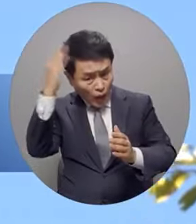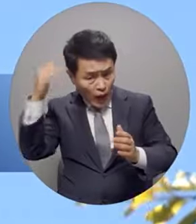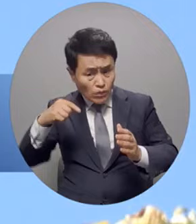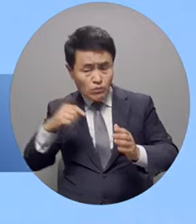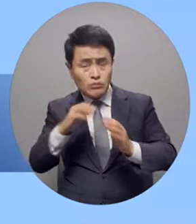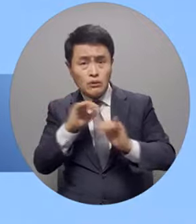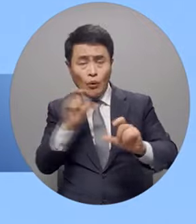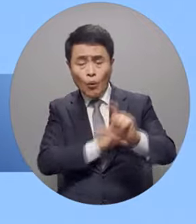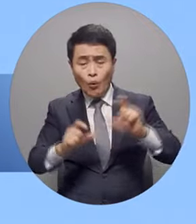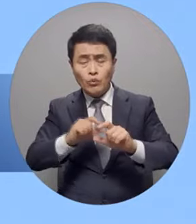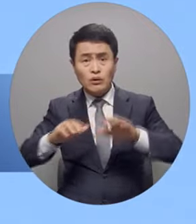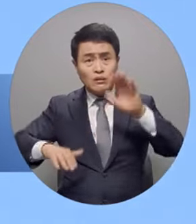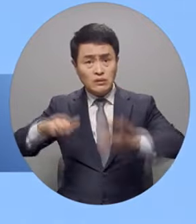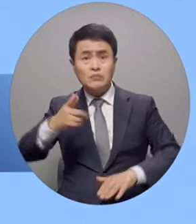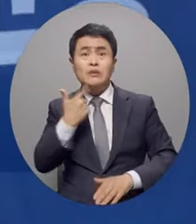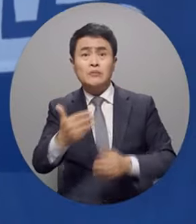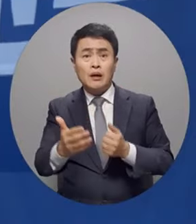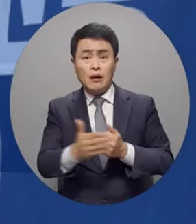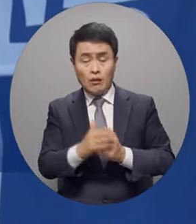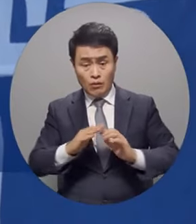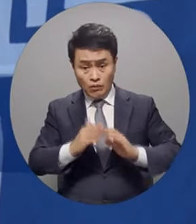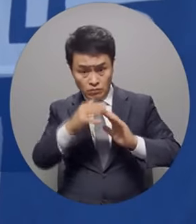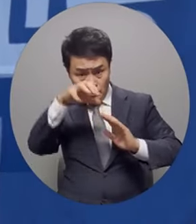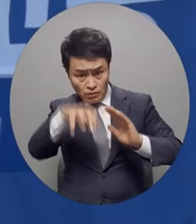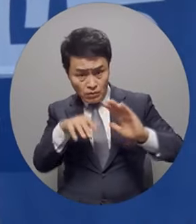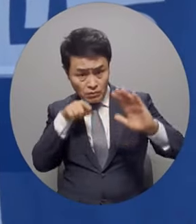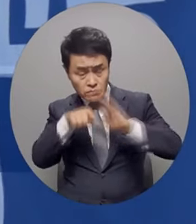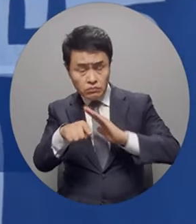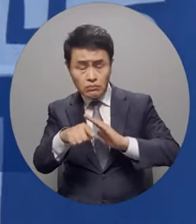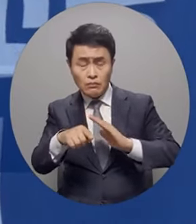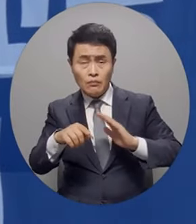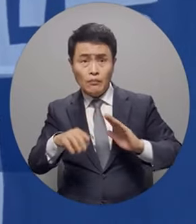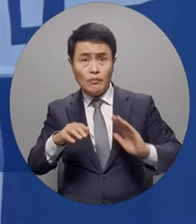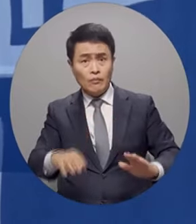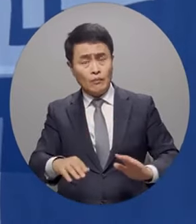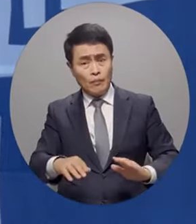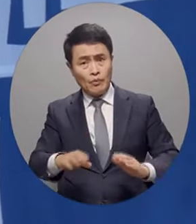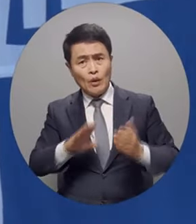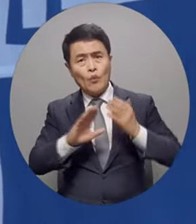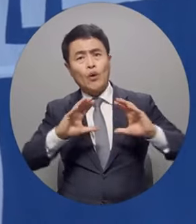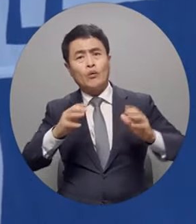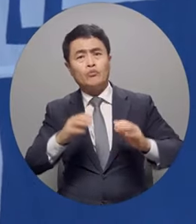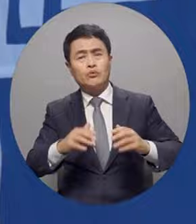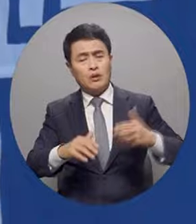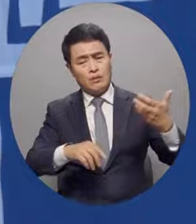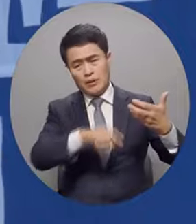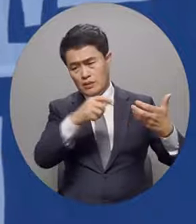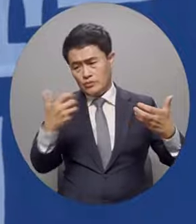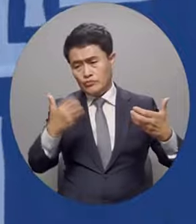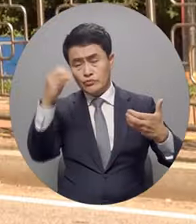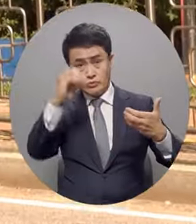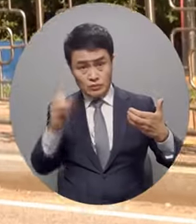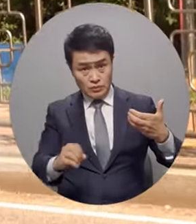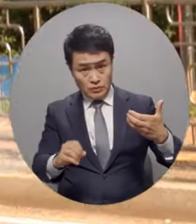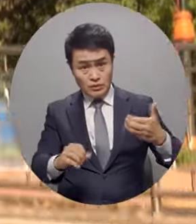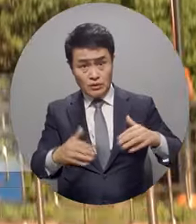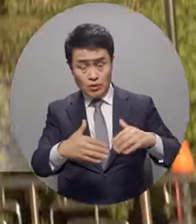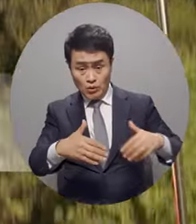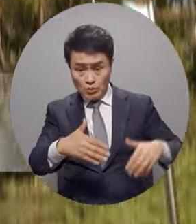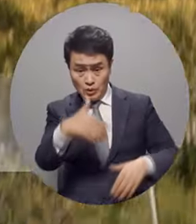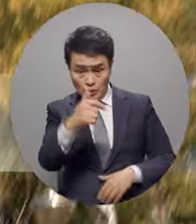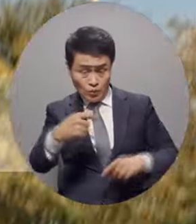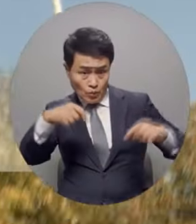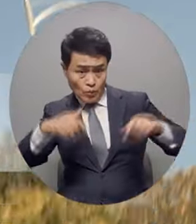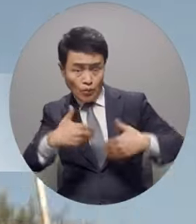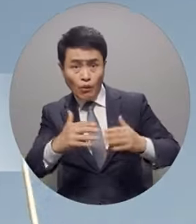있습니다. 현장에 가보면 외국인이 80, 90%예요. 특히 올해 노사협상에선